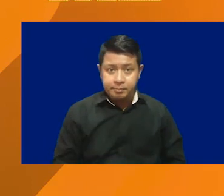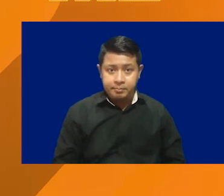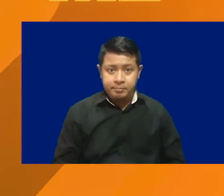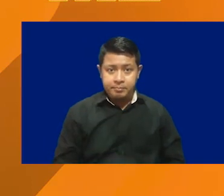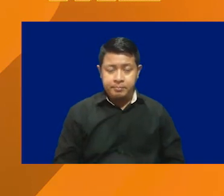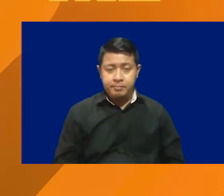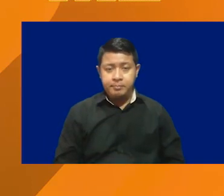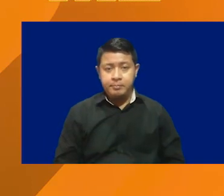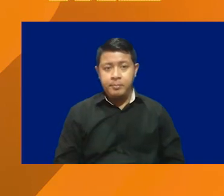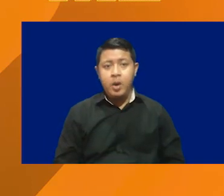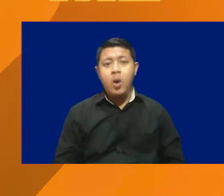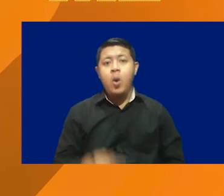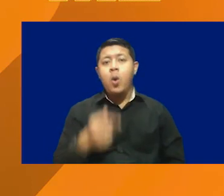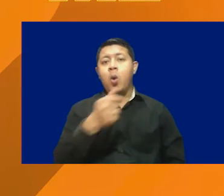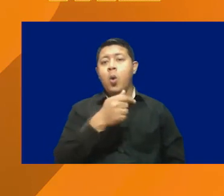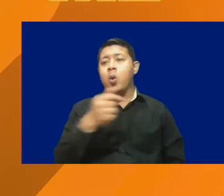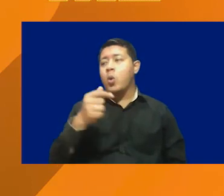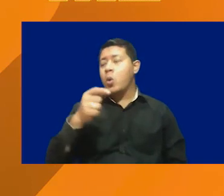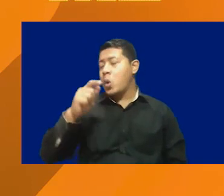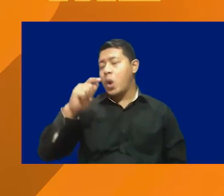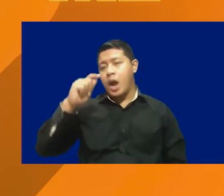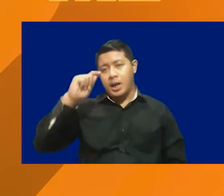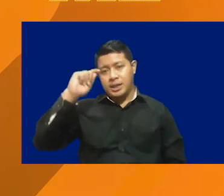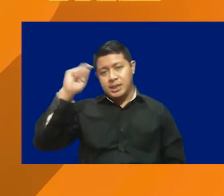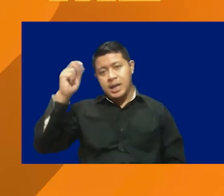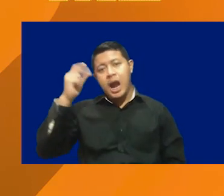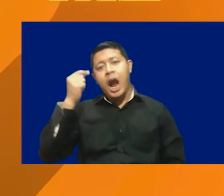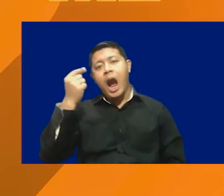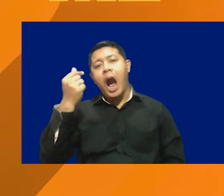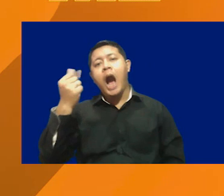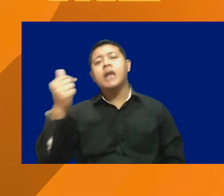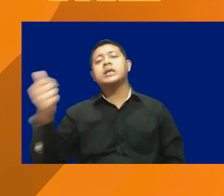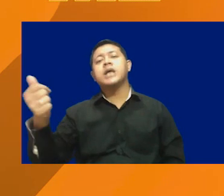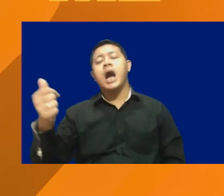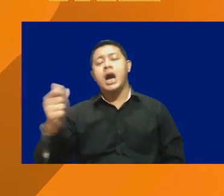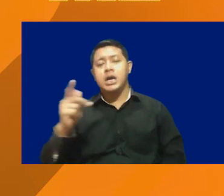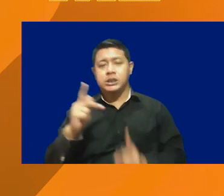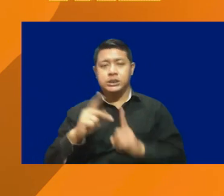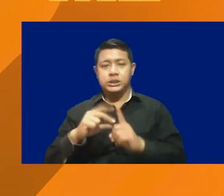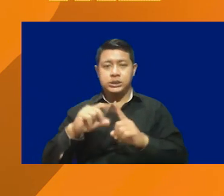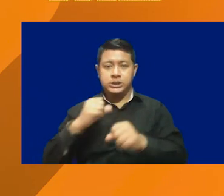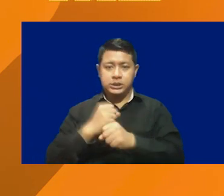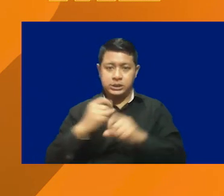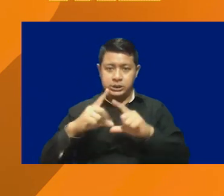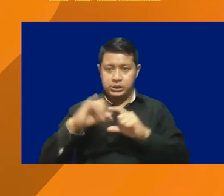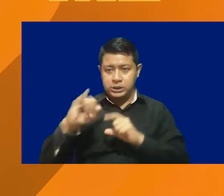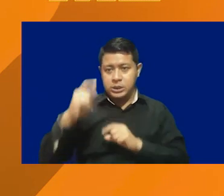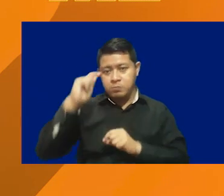Apa yang menjadi penyebabnya? Sebabnya adalah kurang penghargaan.